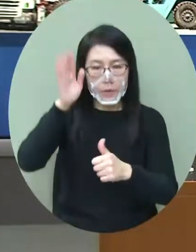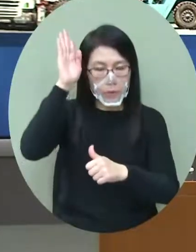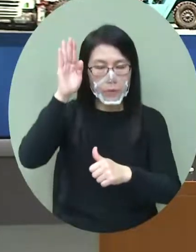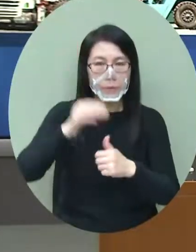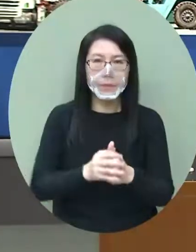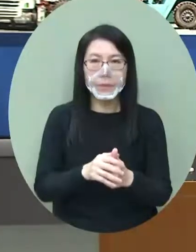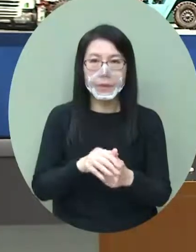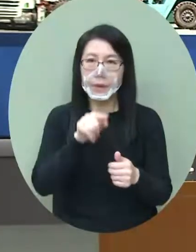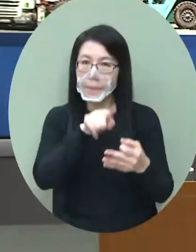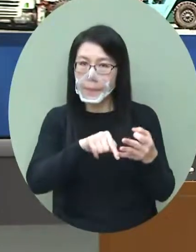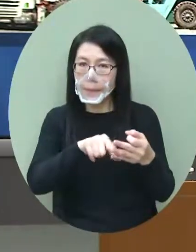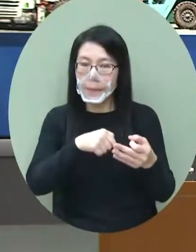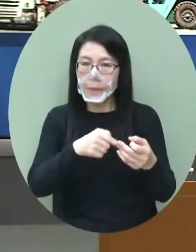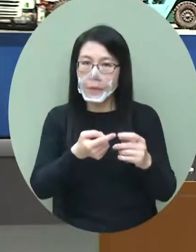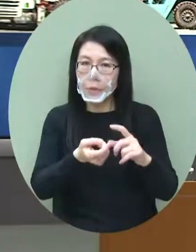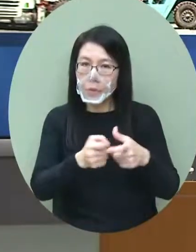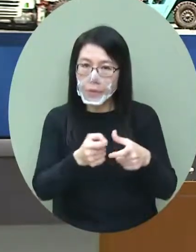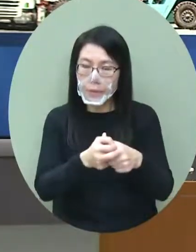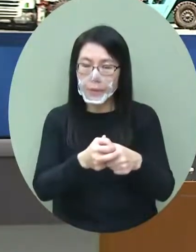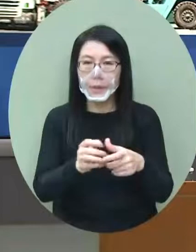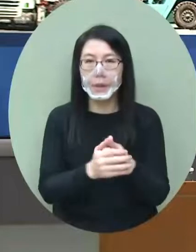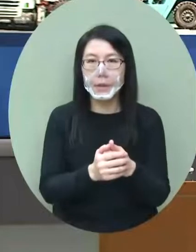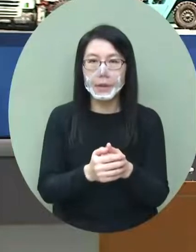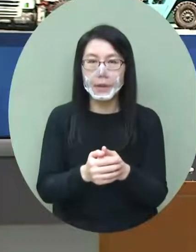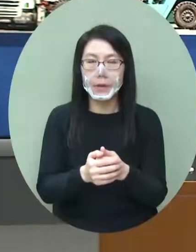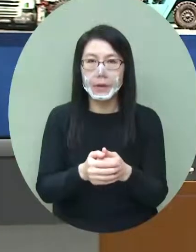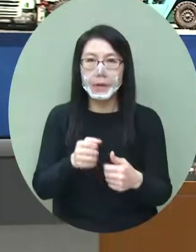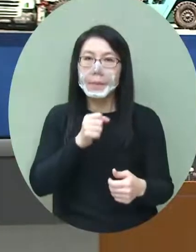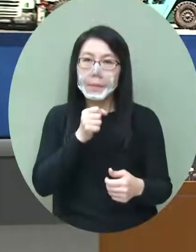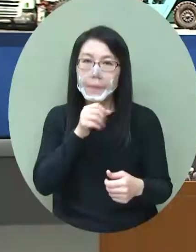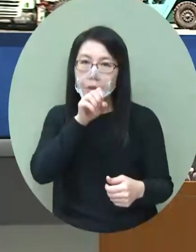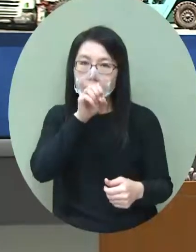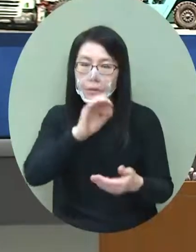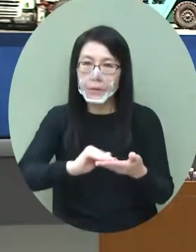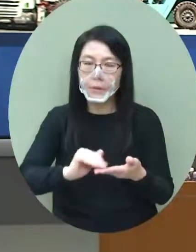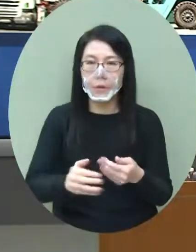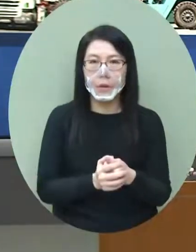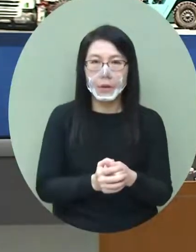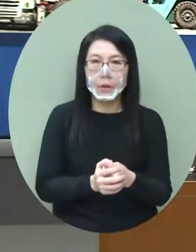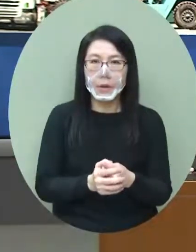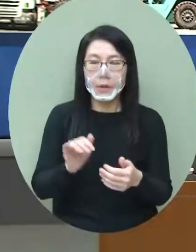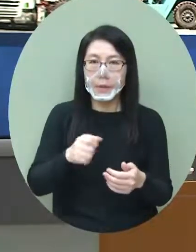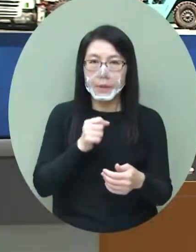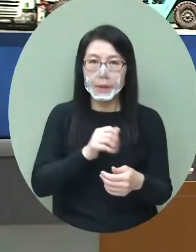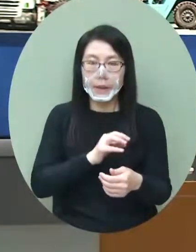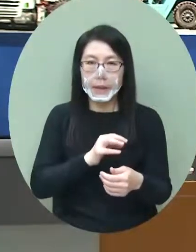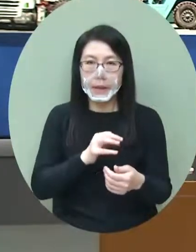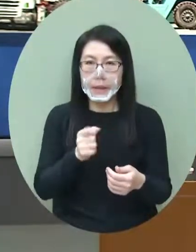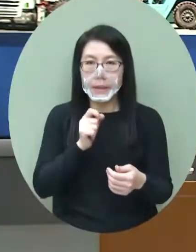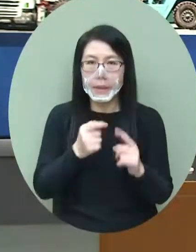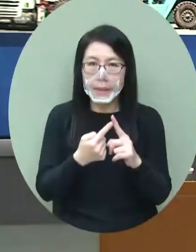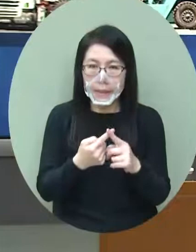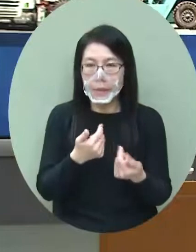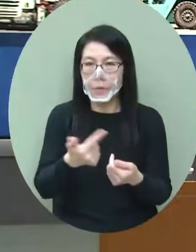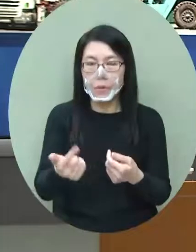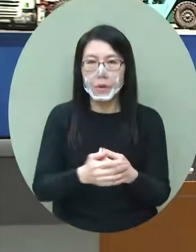想发问记者，请先举手。我们叫你名字，请你告诉我你所属传媒的名称，然后发问。由于